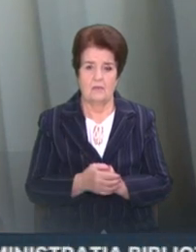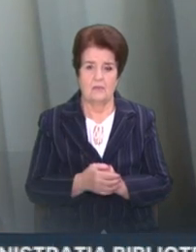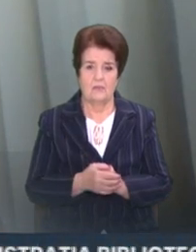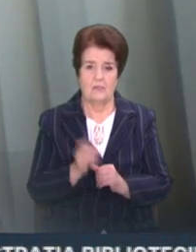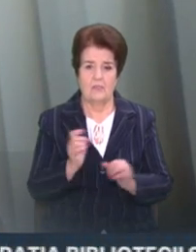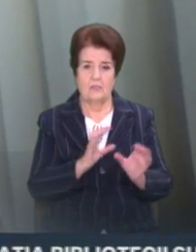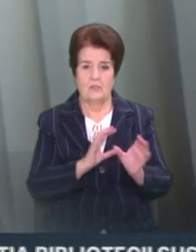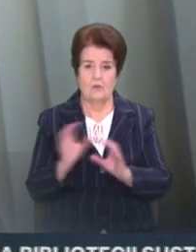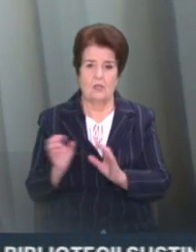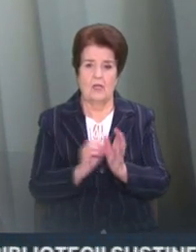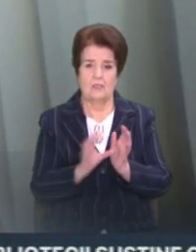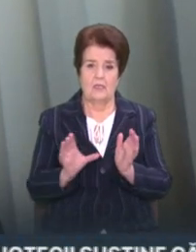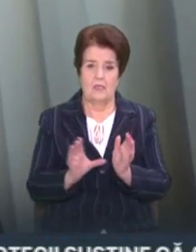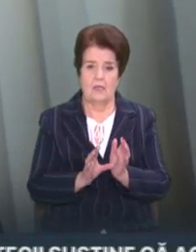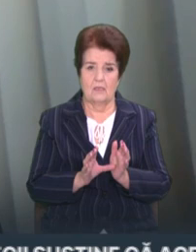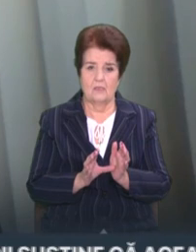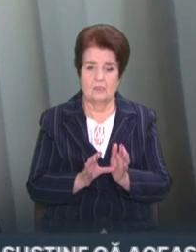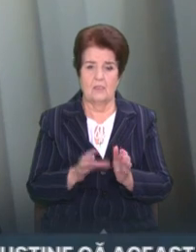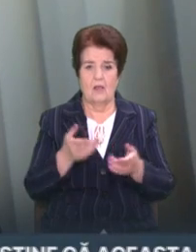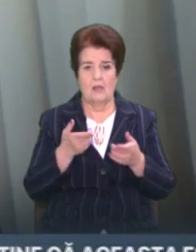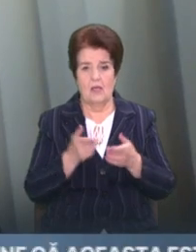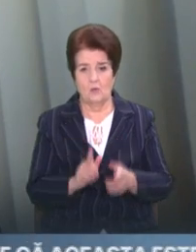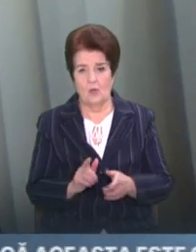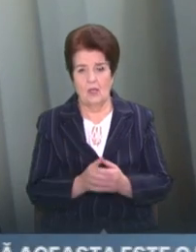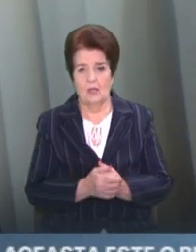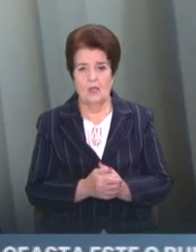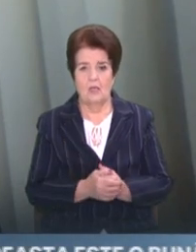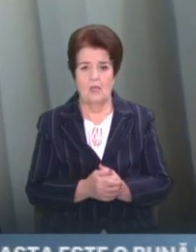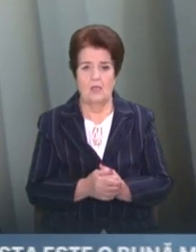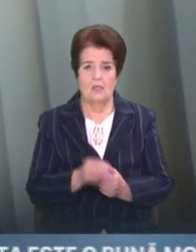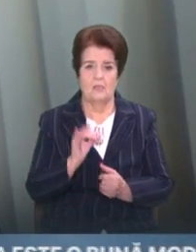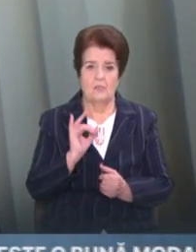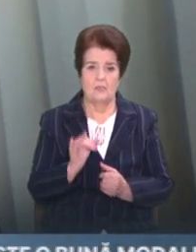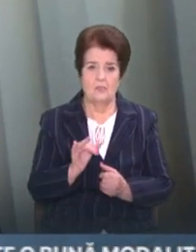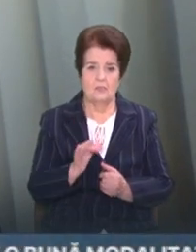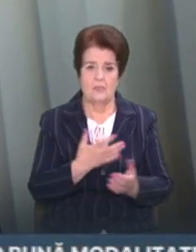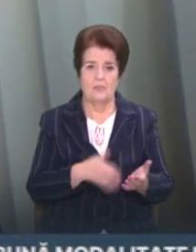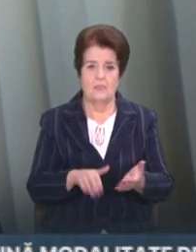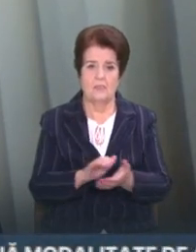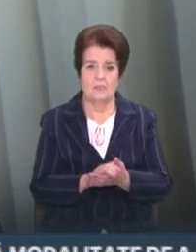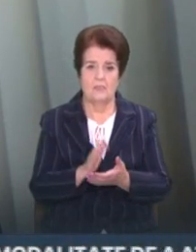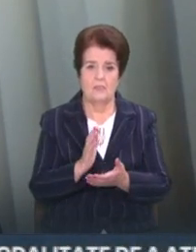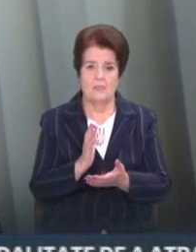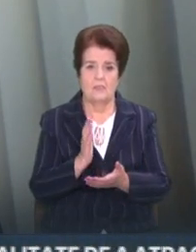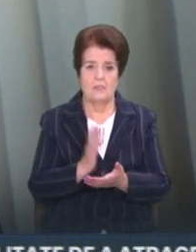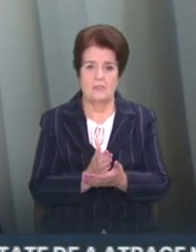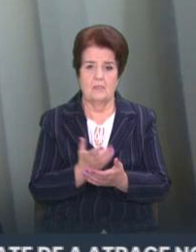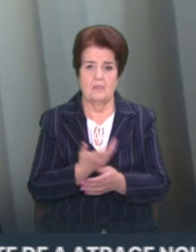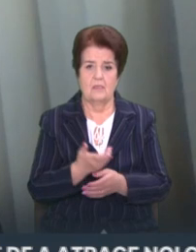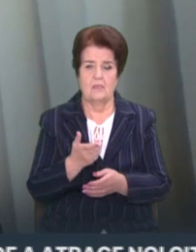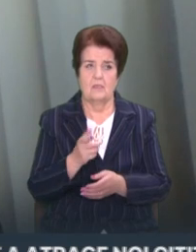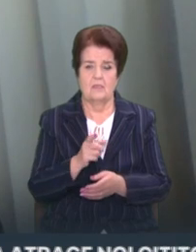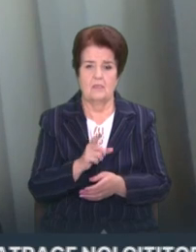asigura cu energie electrică cât și gaze naturale consumatorii. Și suntem destul de vulnerabili în acest sens,